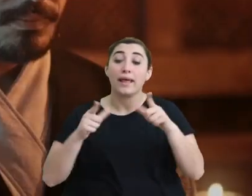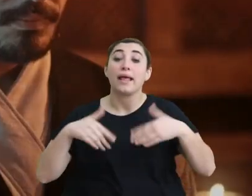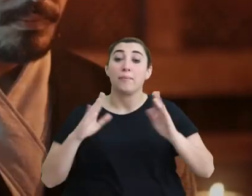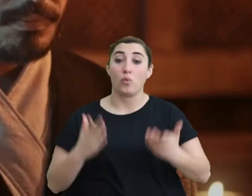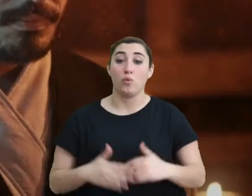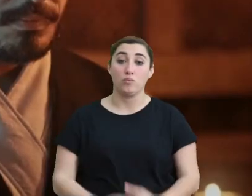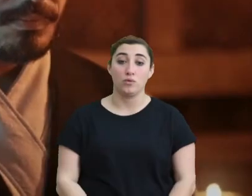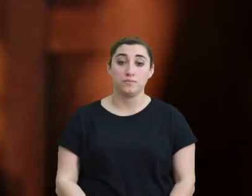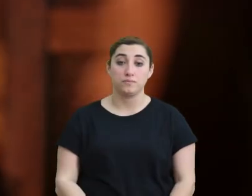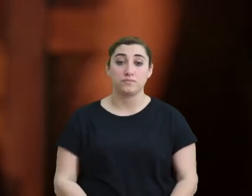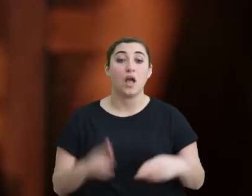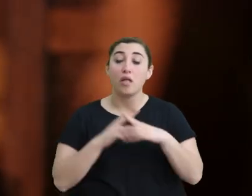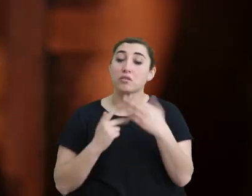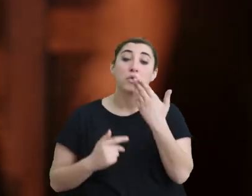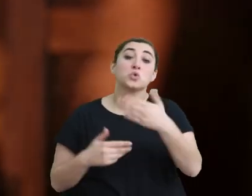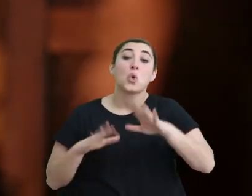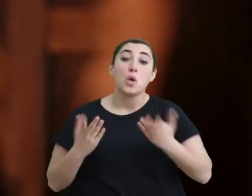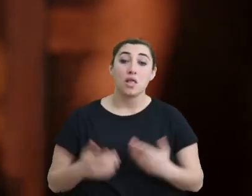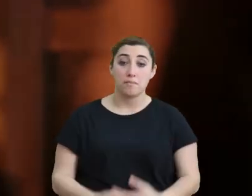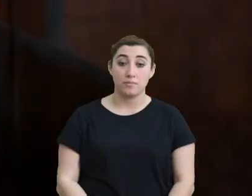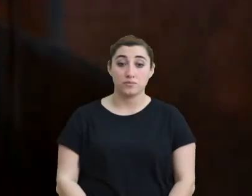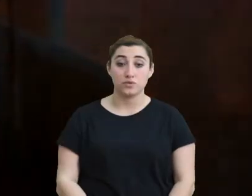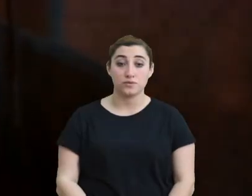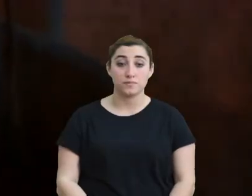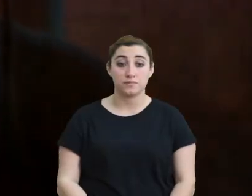mi? Adını dahi vermemiştir şahit.